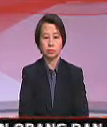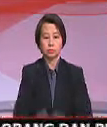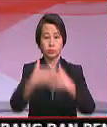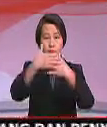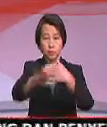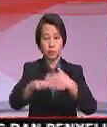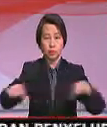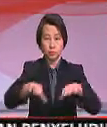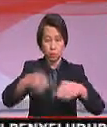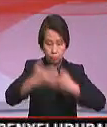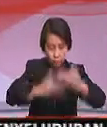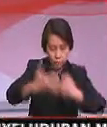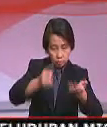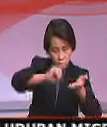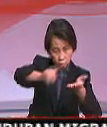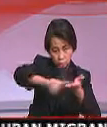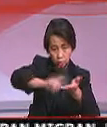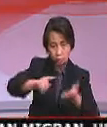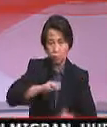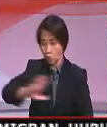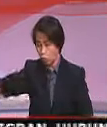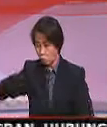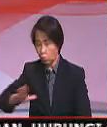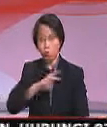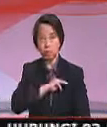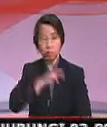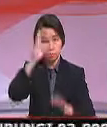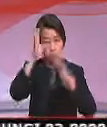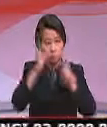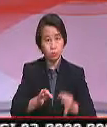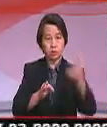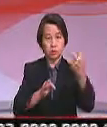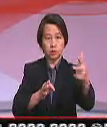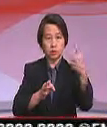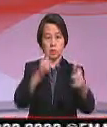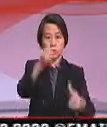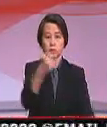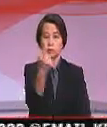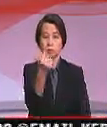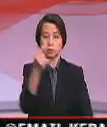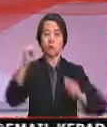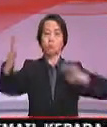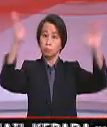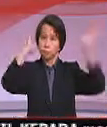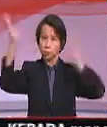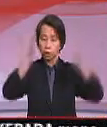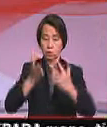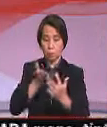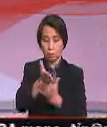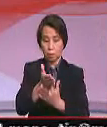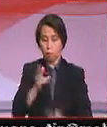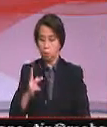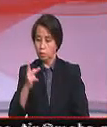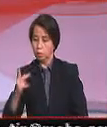Setelah dibuat proses semakan, Jemaah Menteri telah memutuskan pada 13 November supaya Malaysia melalui